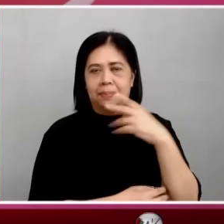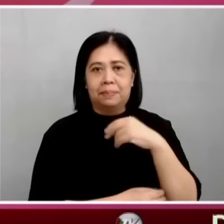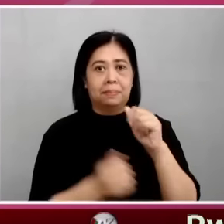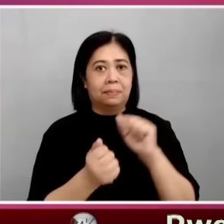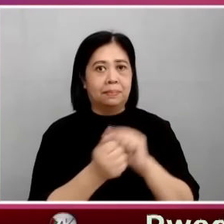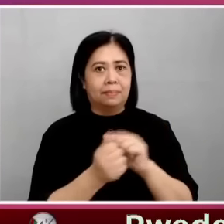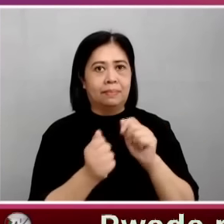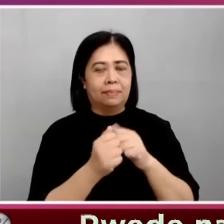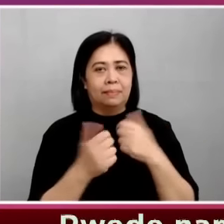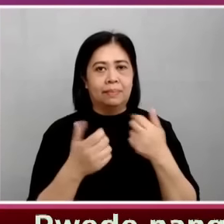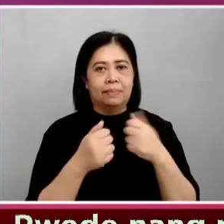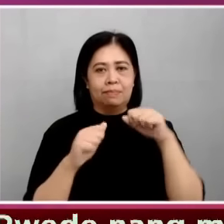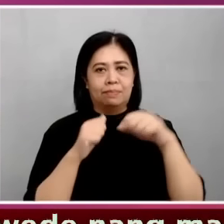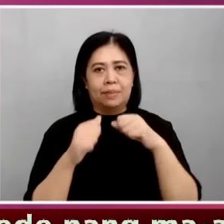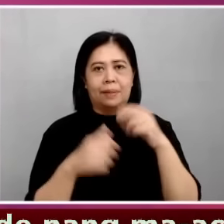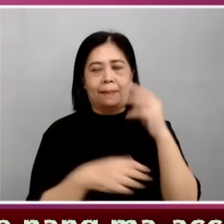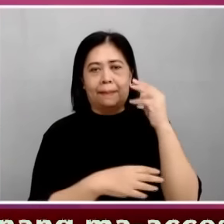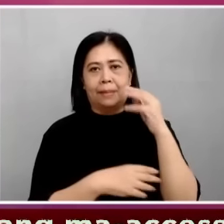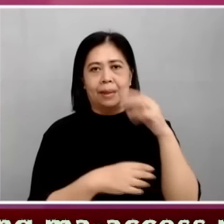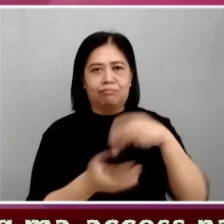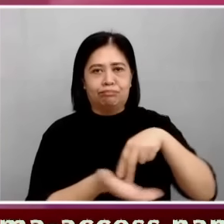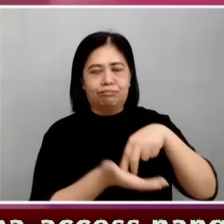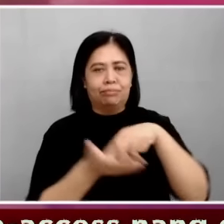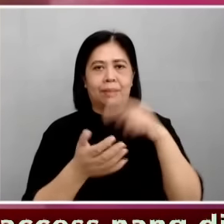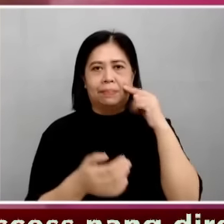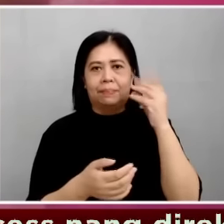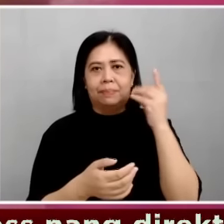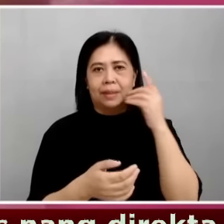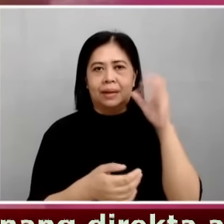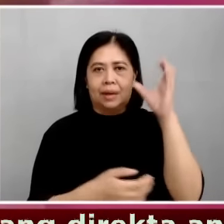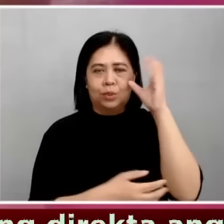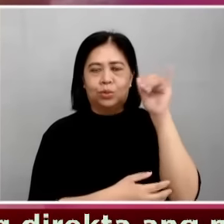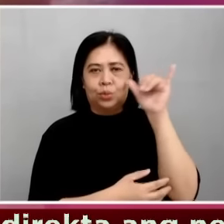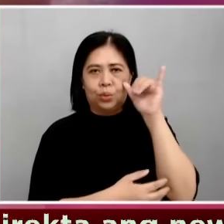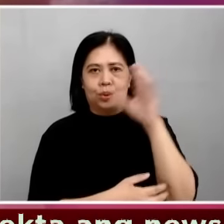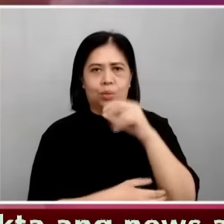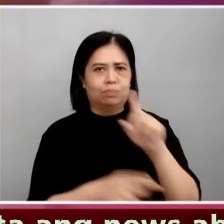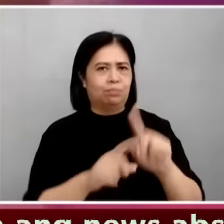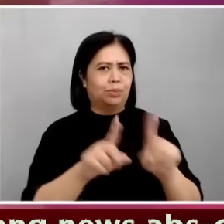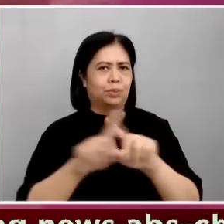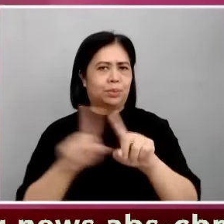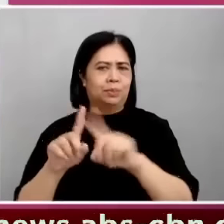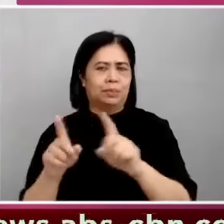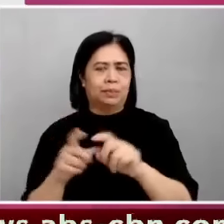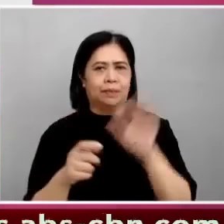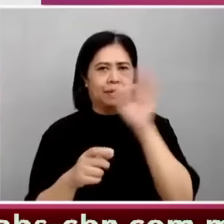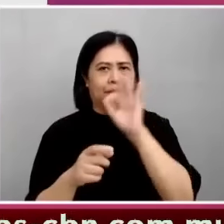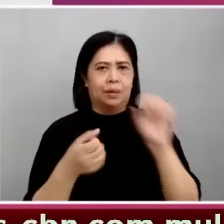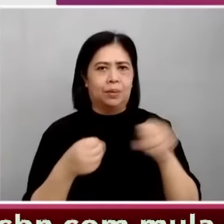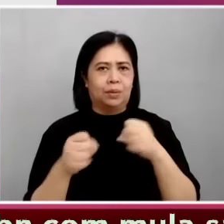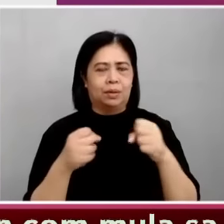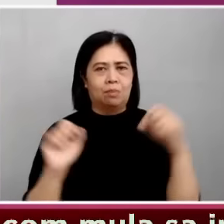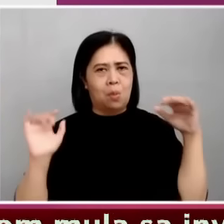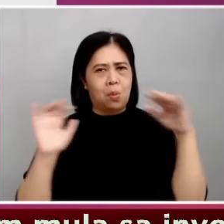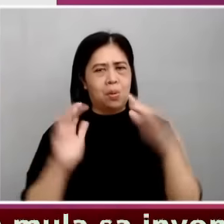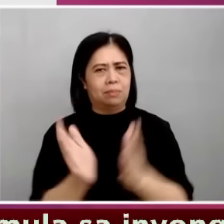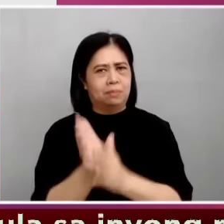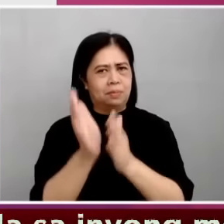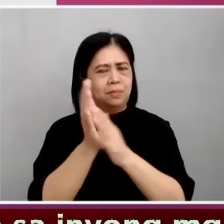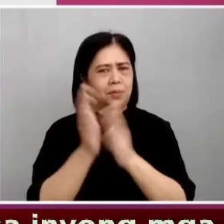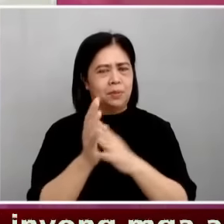mga laban ni na Marjeline Didal, Carlos Yulo, EJ Obiena at iba pang Pinoy athletes. Bumuhos ang papuri at words